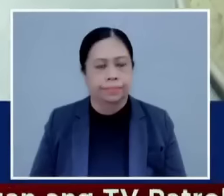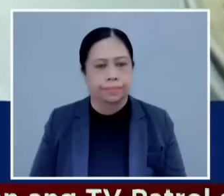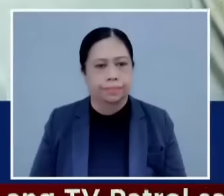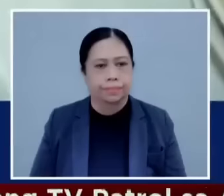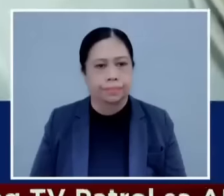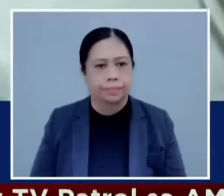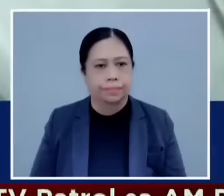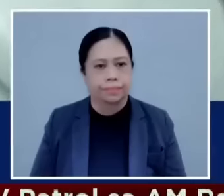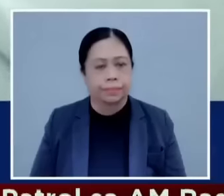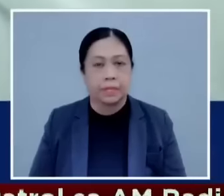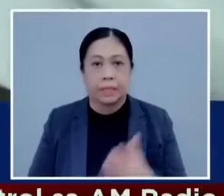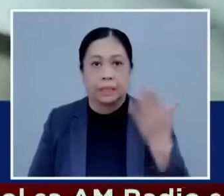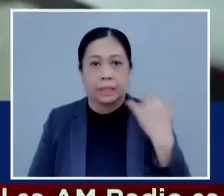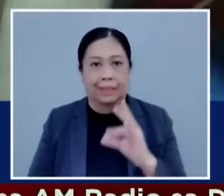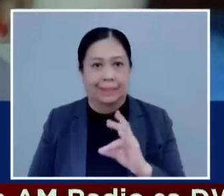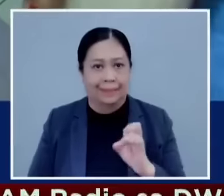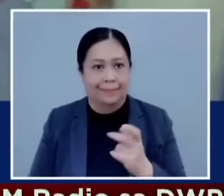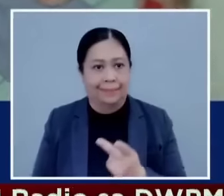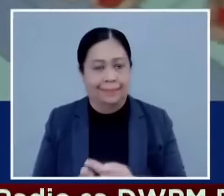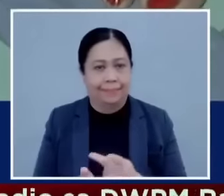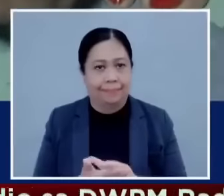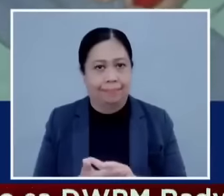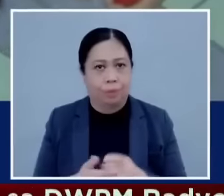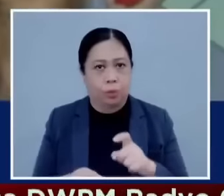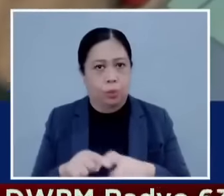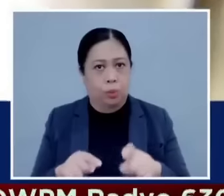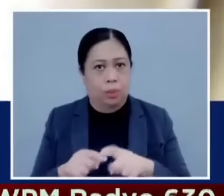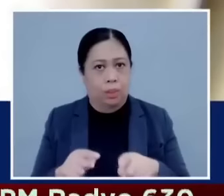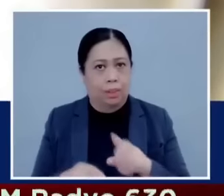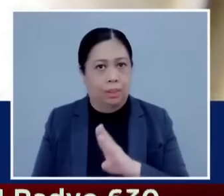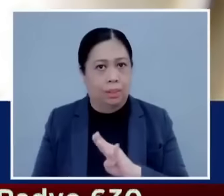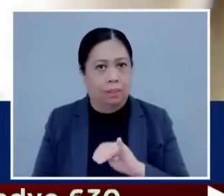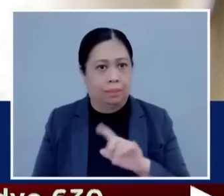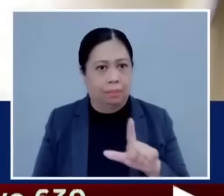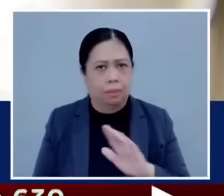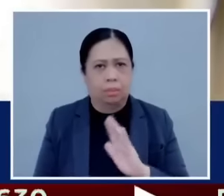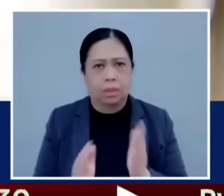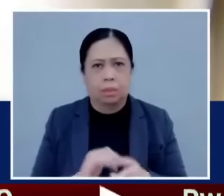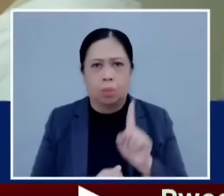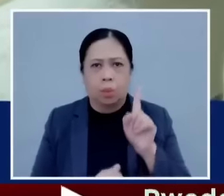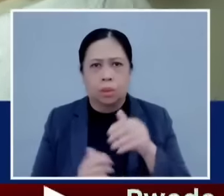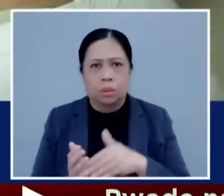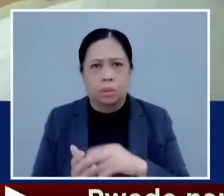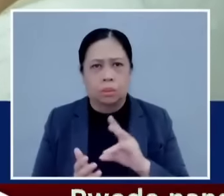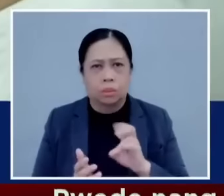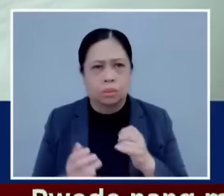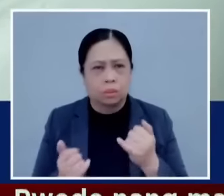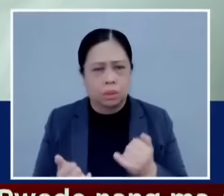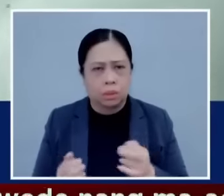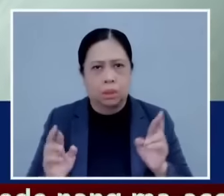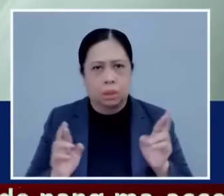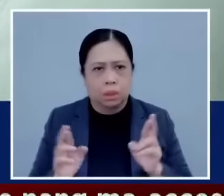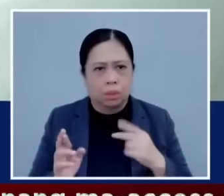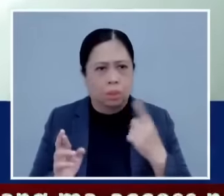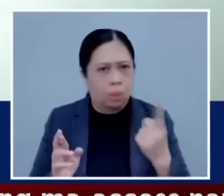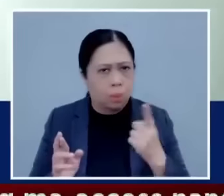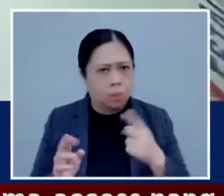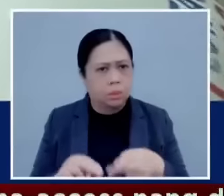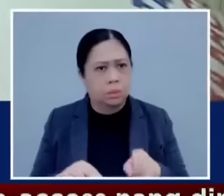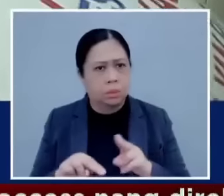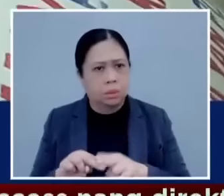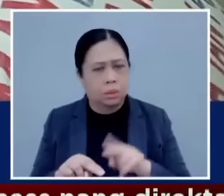Ang dating 700 pesos na bill sa kuryente na naaling Carmen naging 1.7 na ngayon. Refrigerator lang ang nadagdag sa